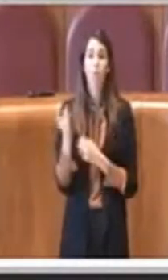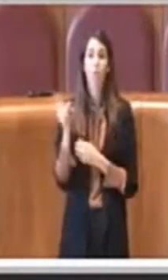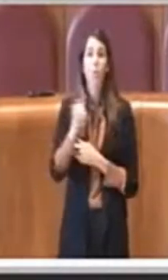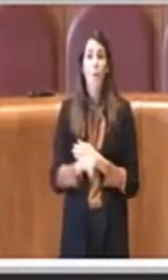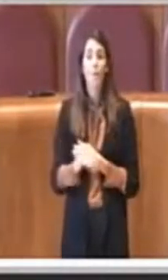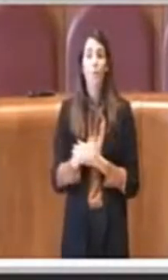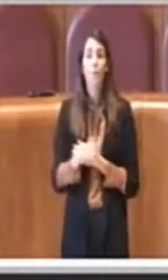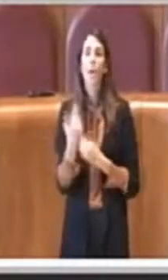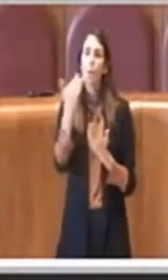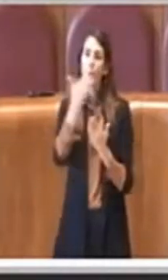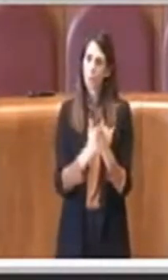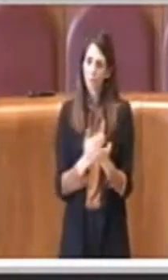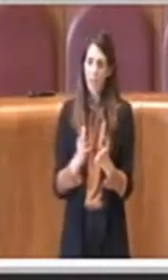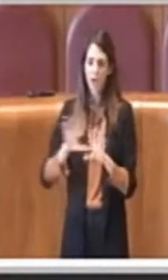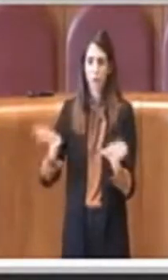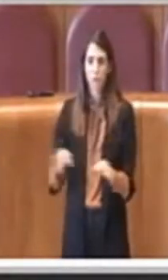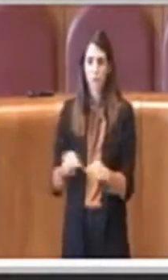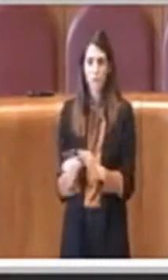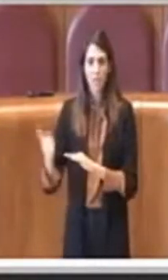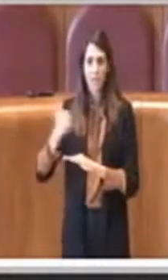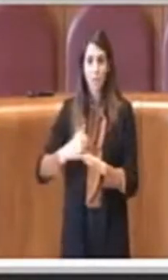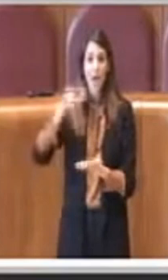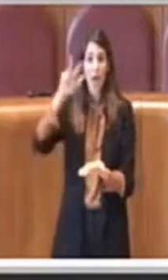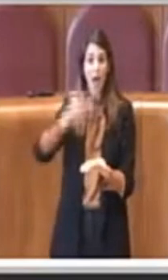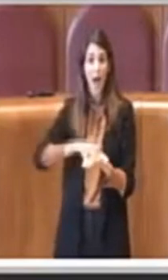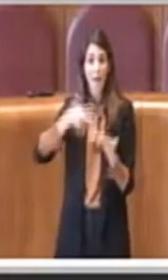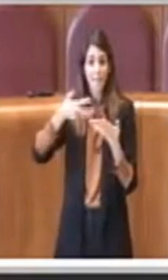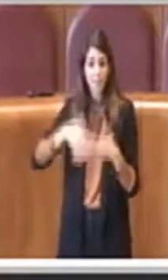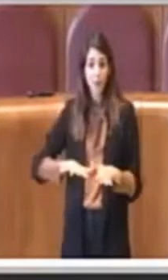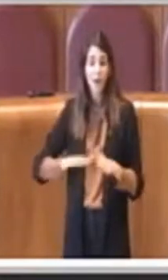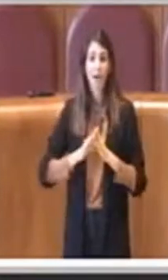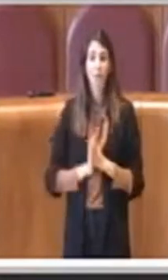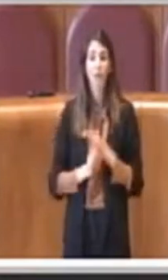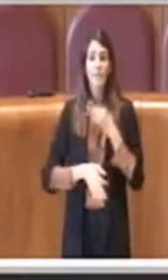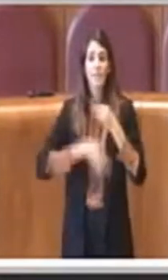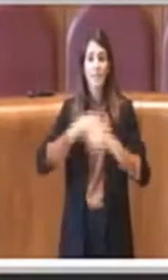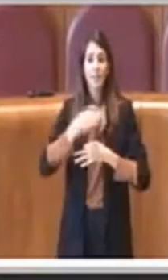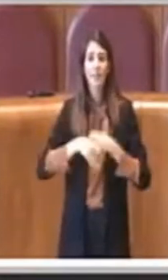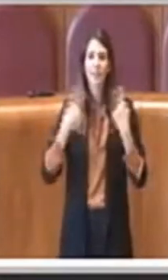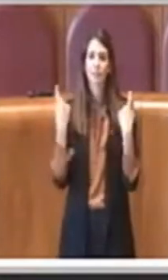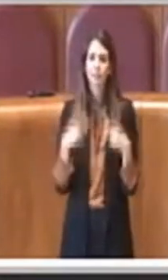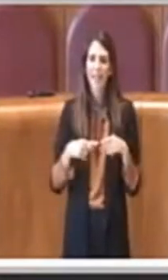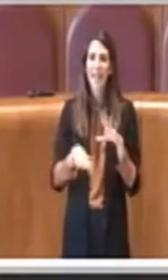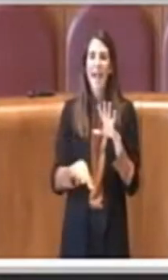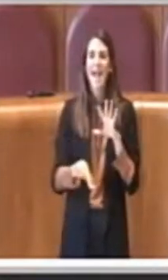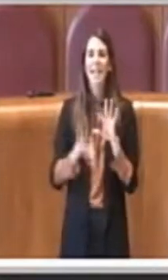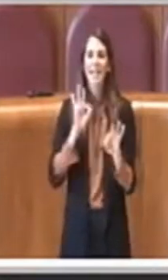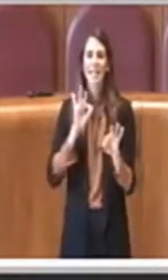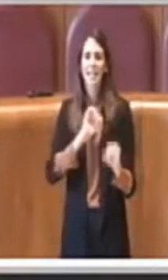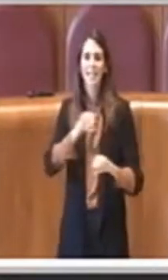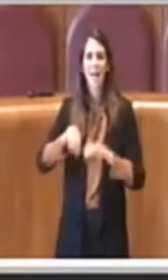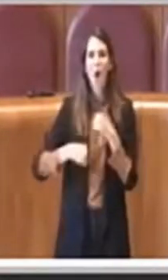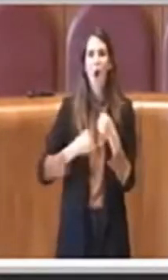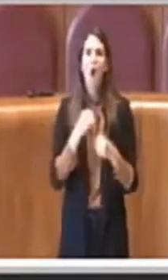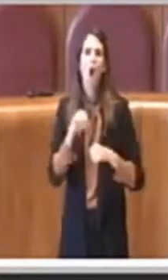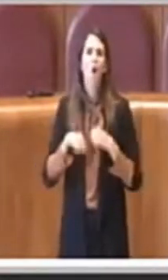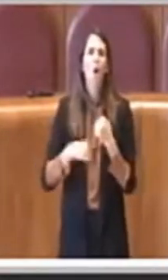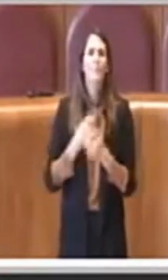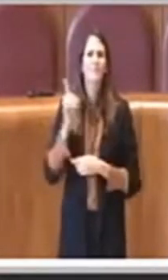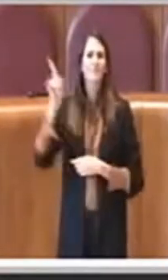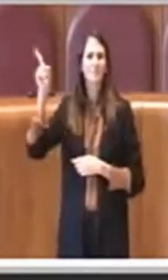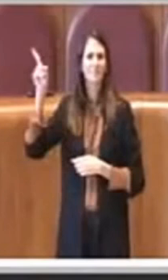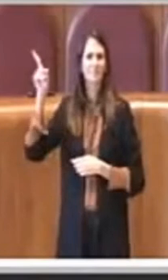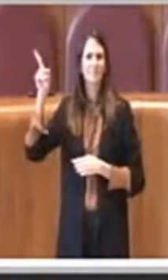comunque approvato in giunta. Insomma, queste sono gli indirizzi, sono le azioni che questa Roma è amministrazione un